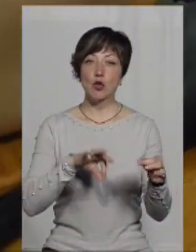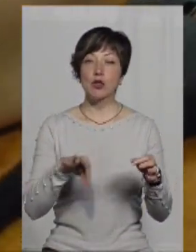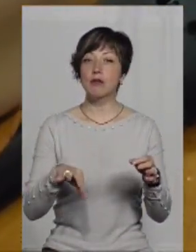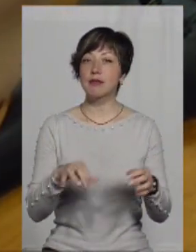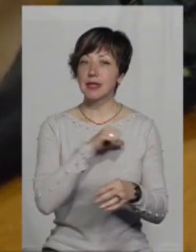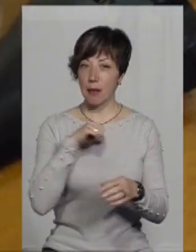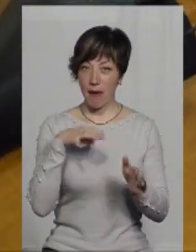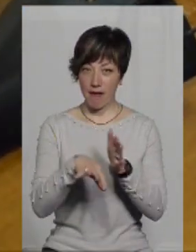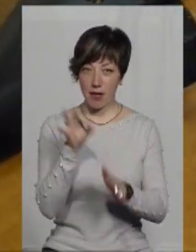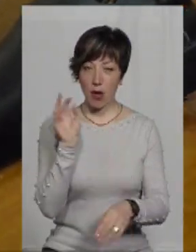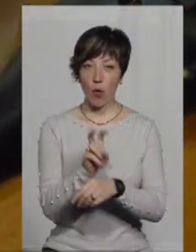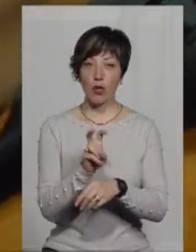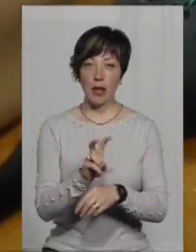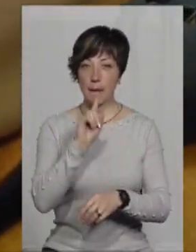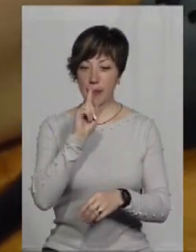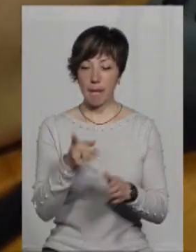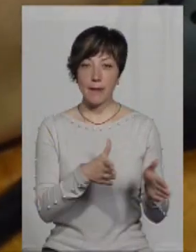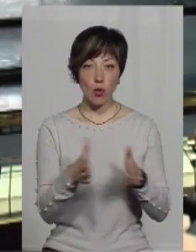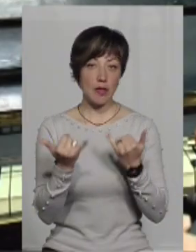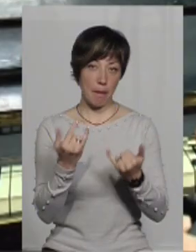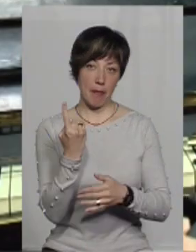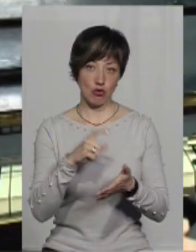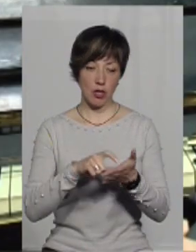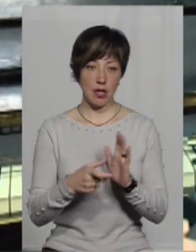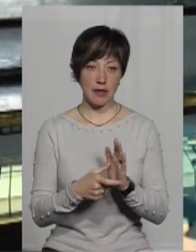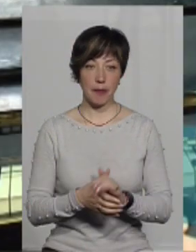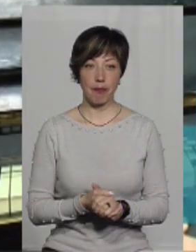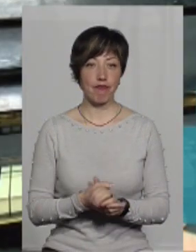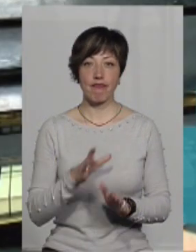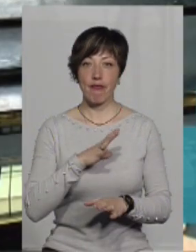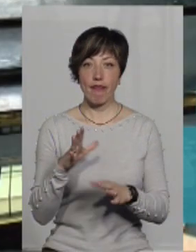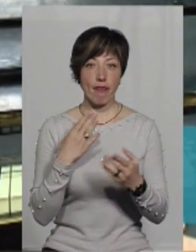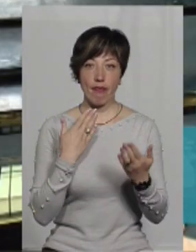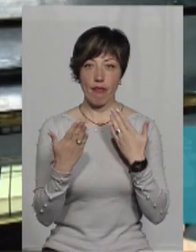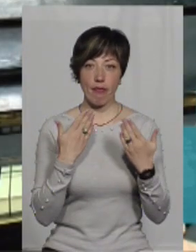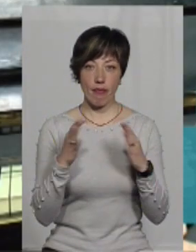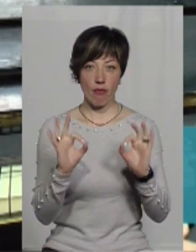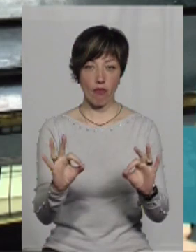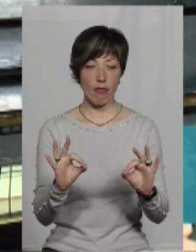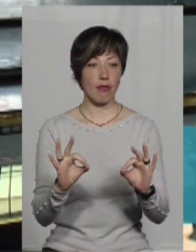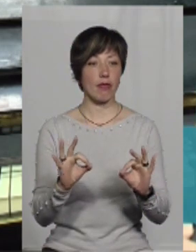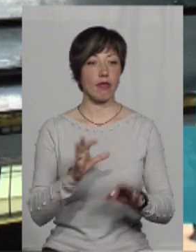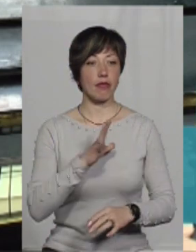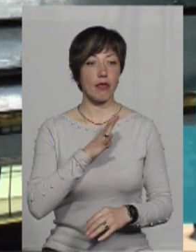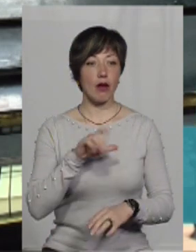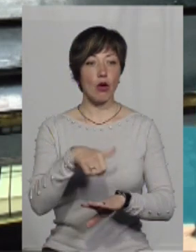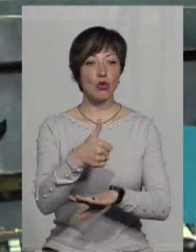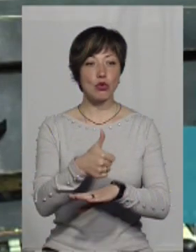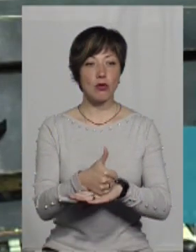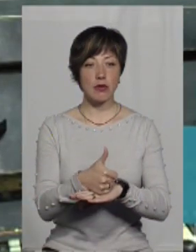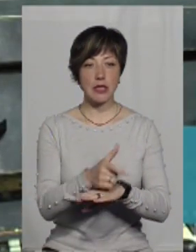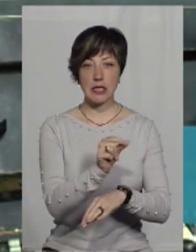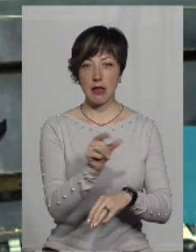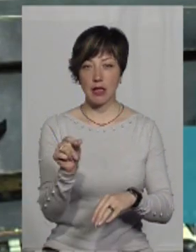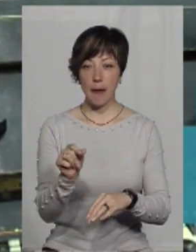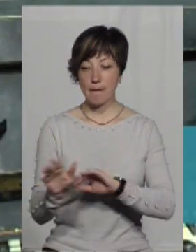сама, 1-й рік ходила в підготовчий клас, тепер у 1-й. Вона не розмовляла. По суті, тільки були самі основні склади.